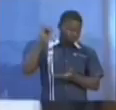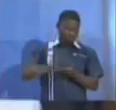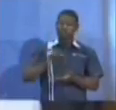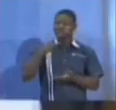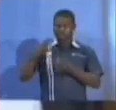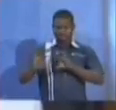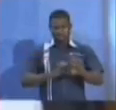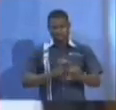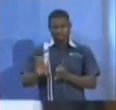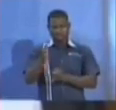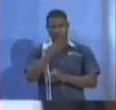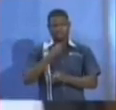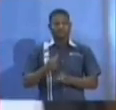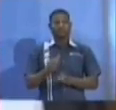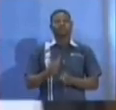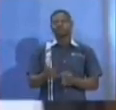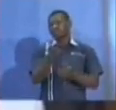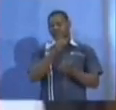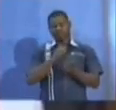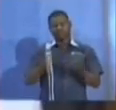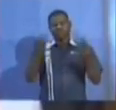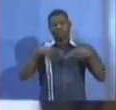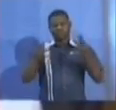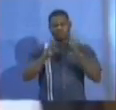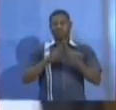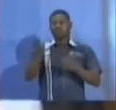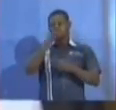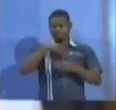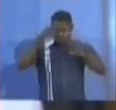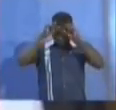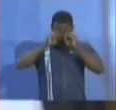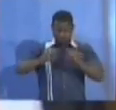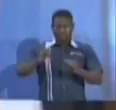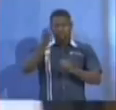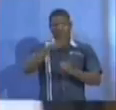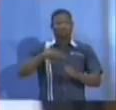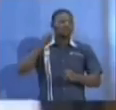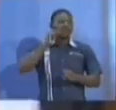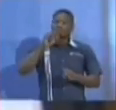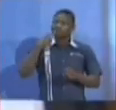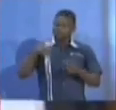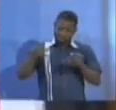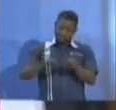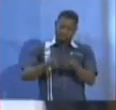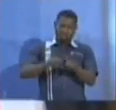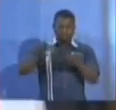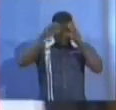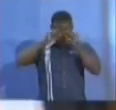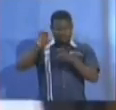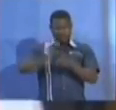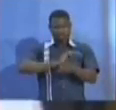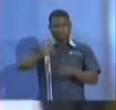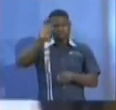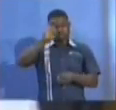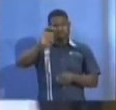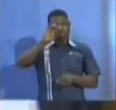témoigné au président Buhari qui est aussi le président en exercice de la CEDEAO. Et donc c'est tout à fait